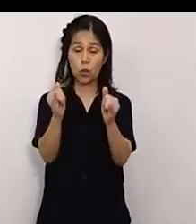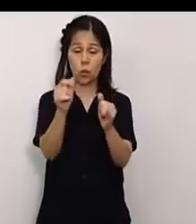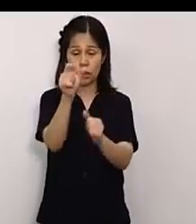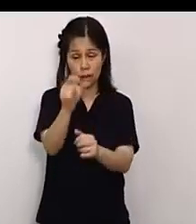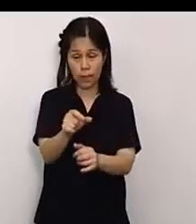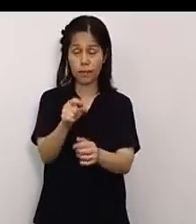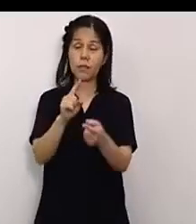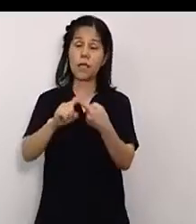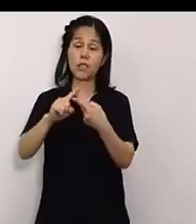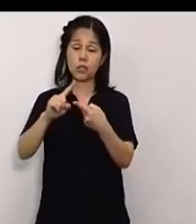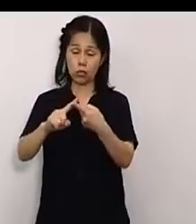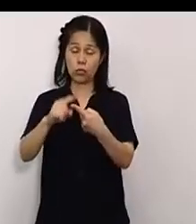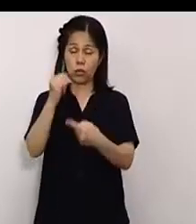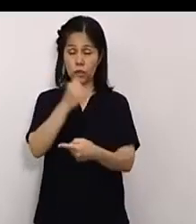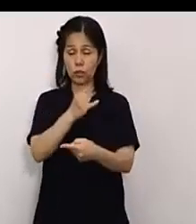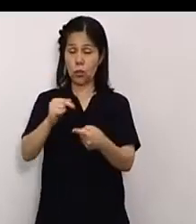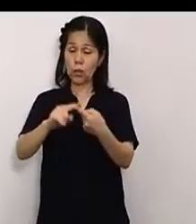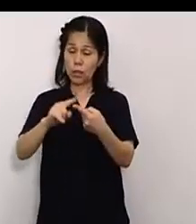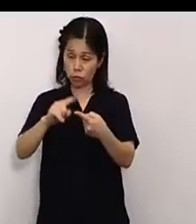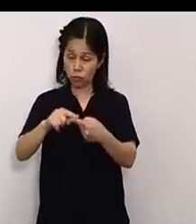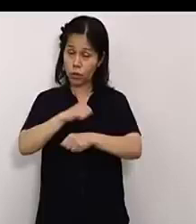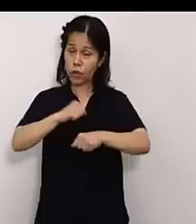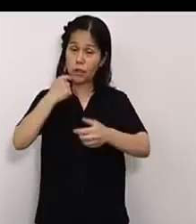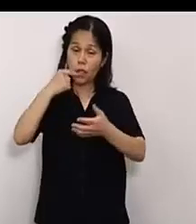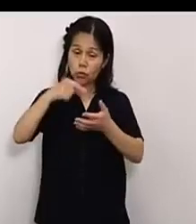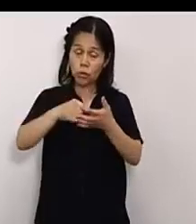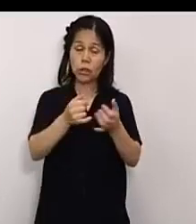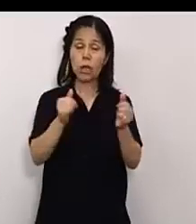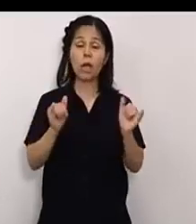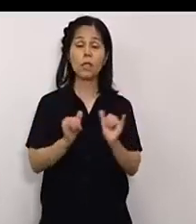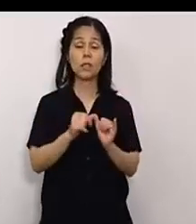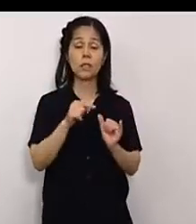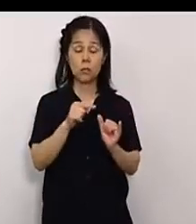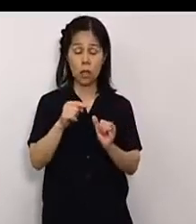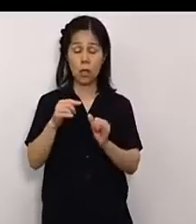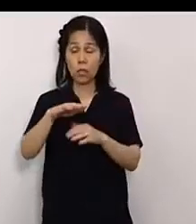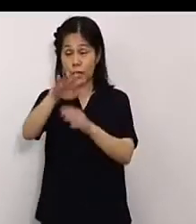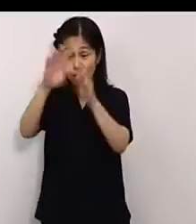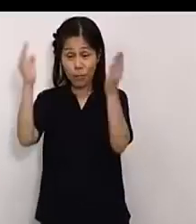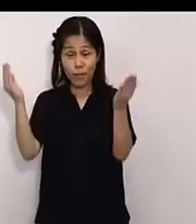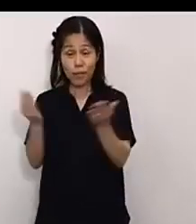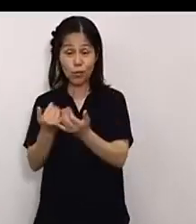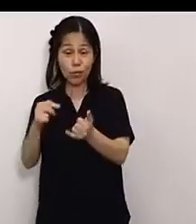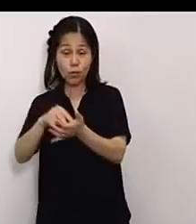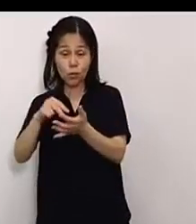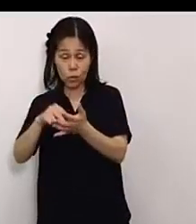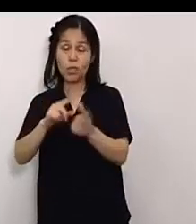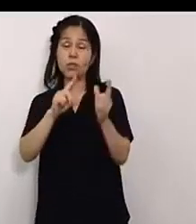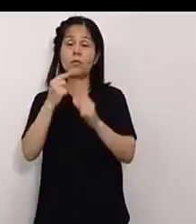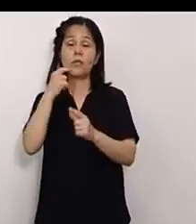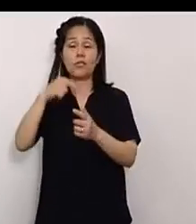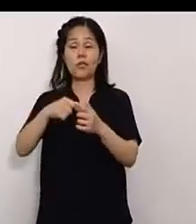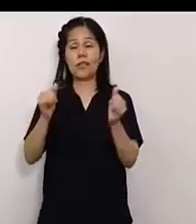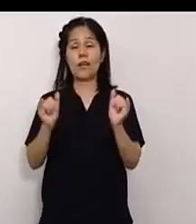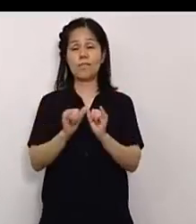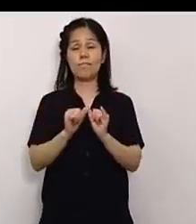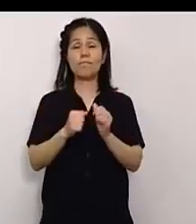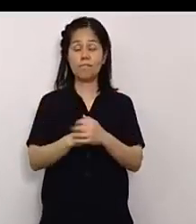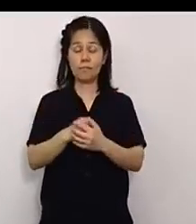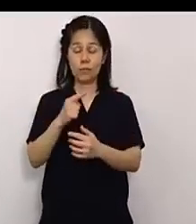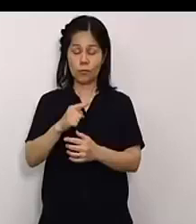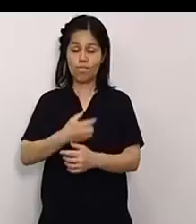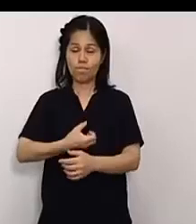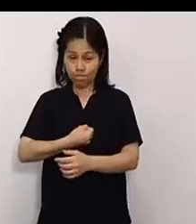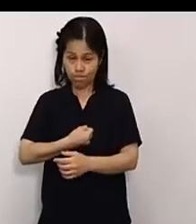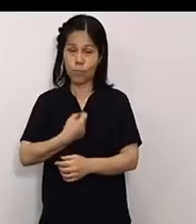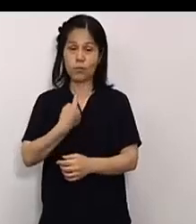く生きやすい社会っていうのは全ての人にとって住みやすく生きやすい社会だと、そういう信念